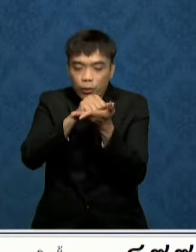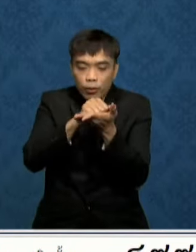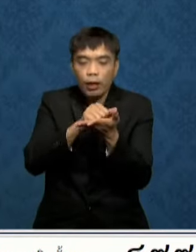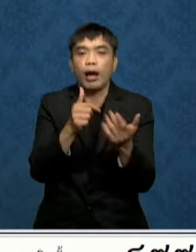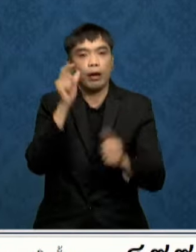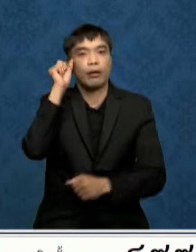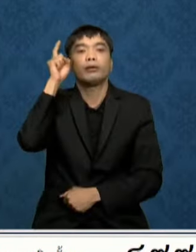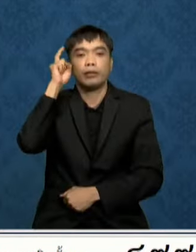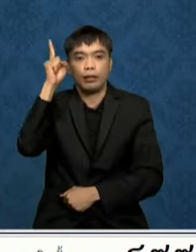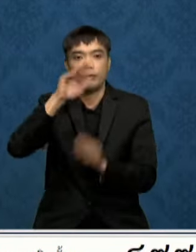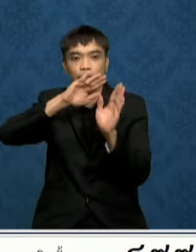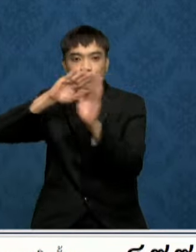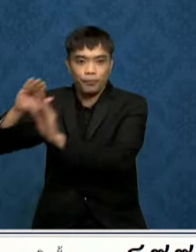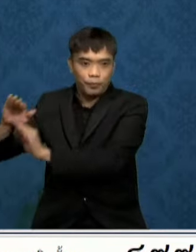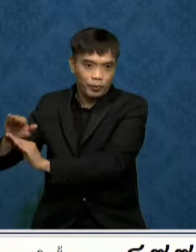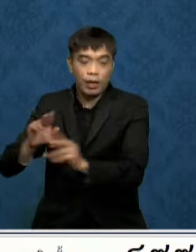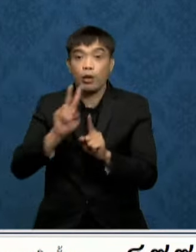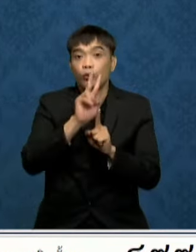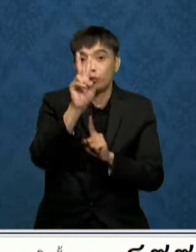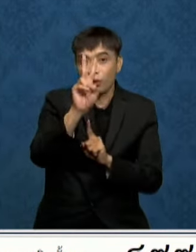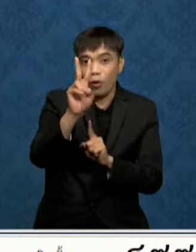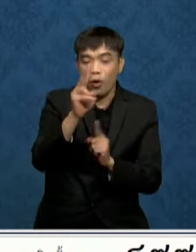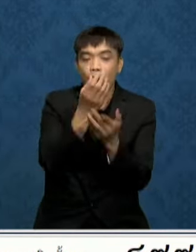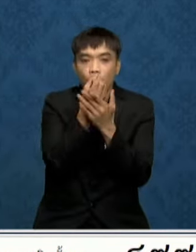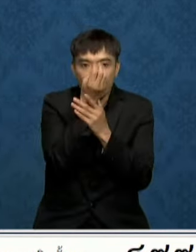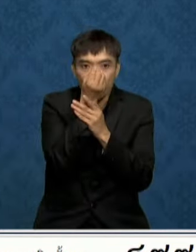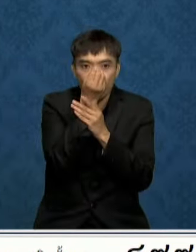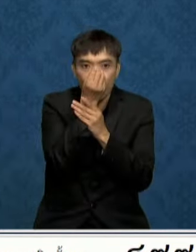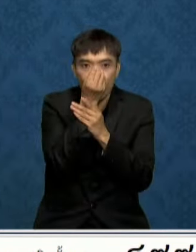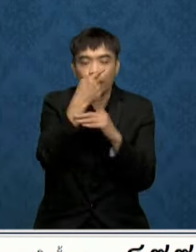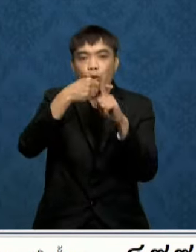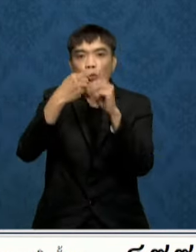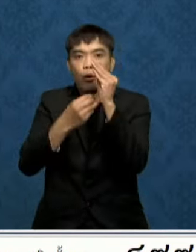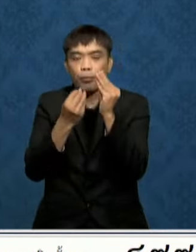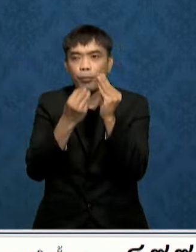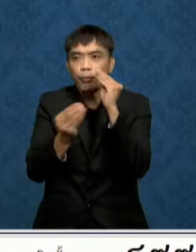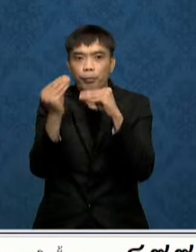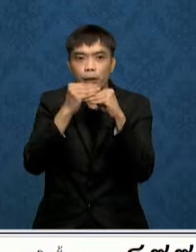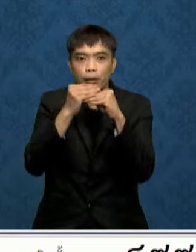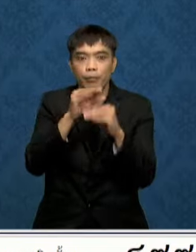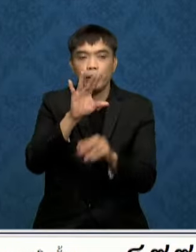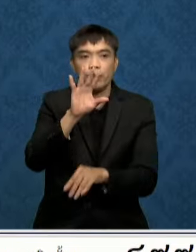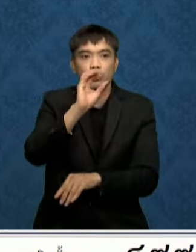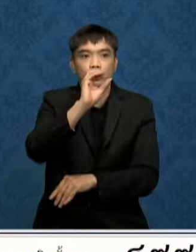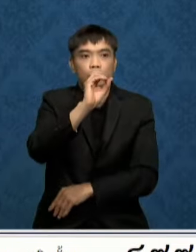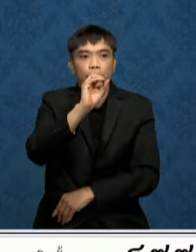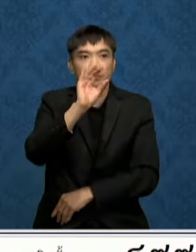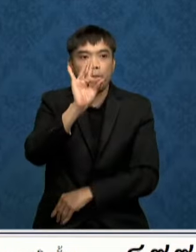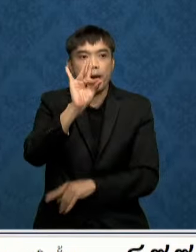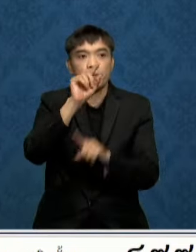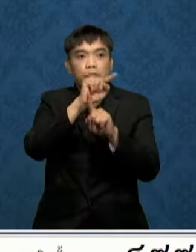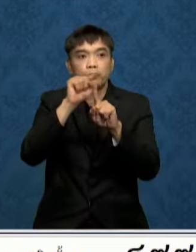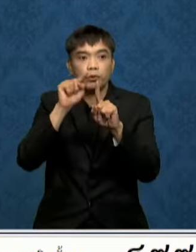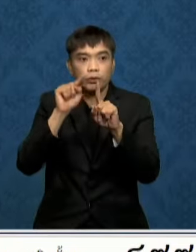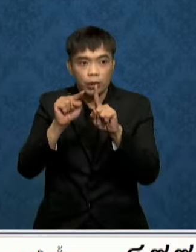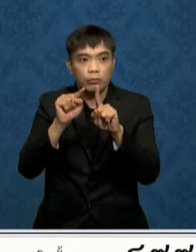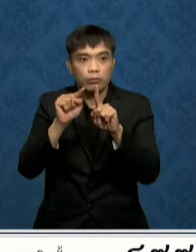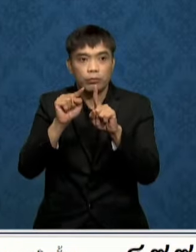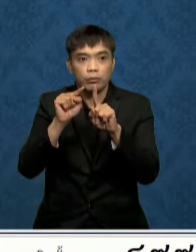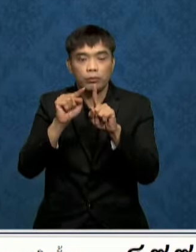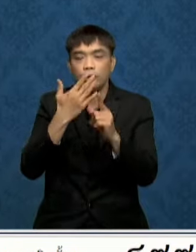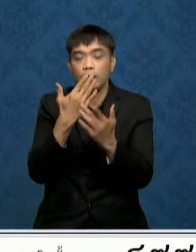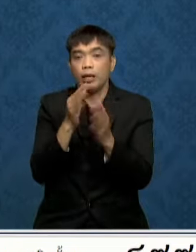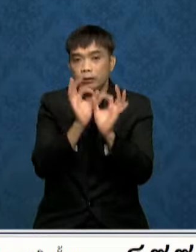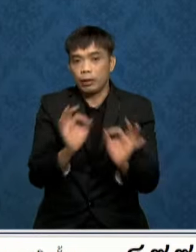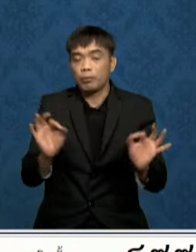ส่วนที่ 2ค่ะบอกว่าที่ก่อให้เกิดดอกผลเนี่ยมีสูงถึง 80.1 perนะคะแล้วก็บอกว่ามีองค์